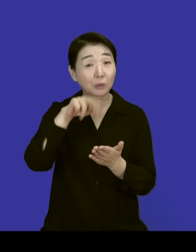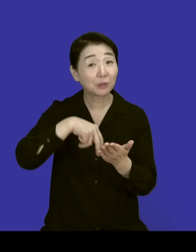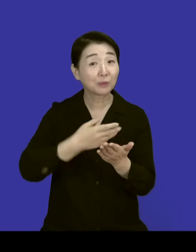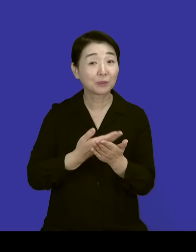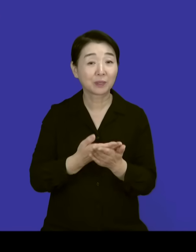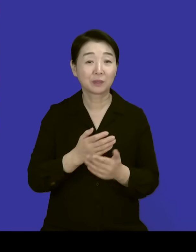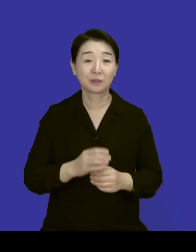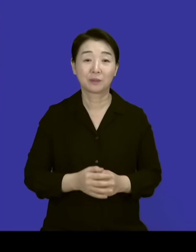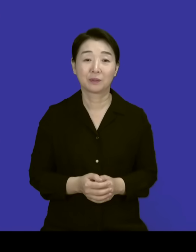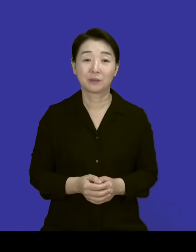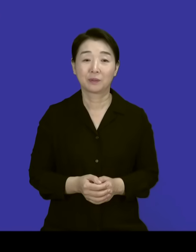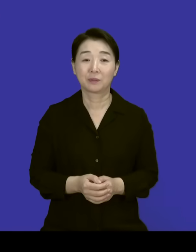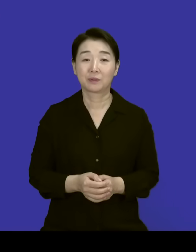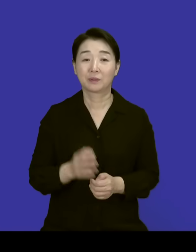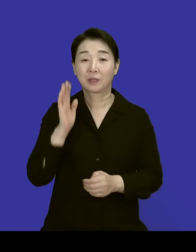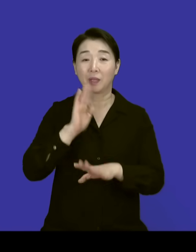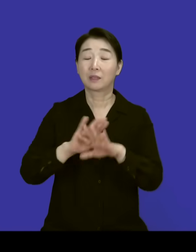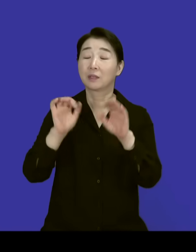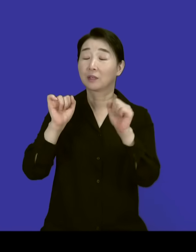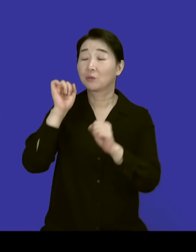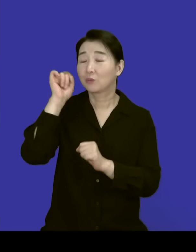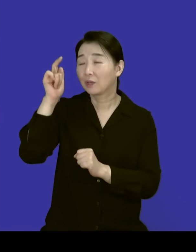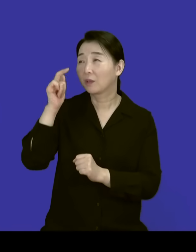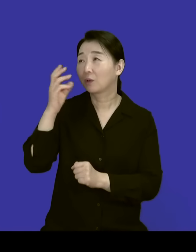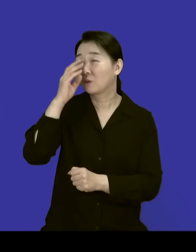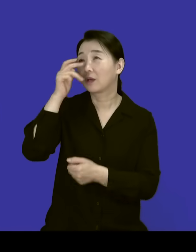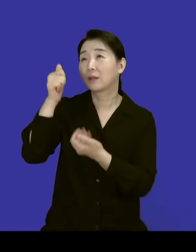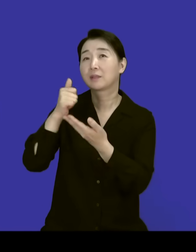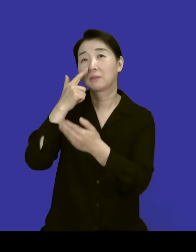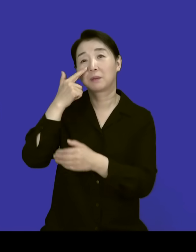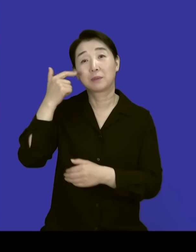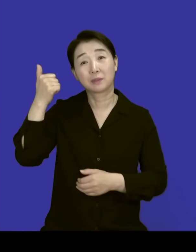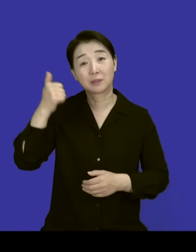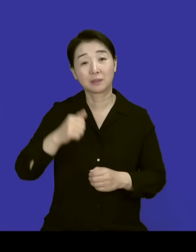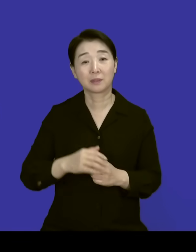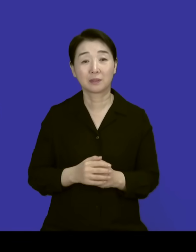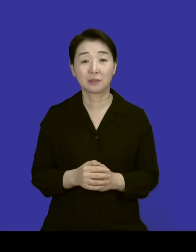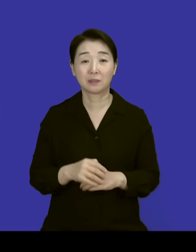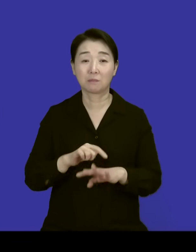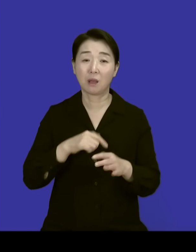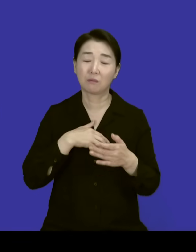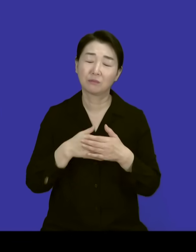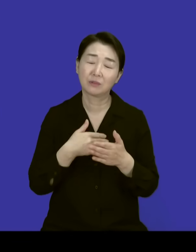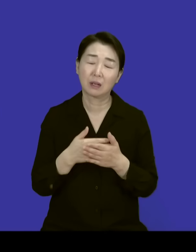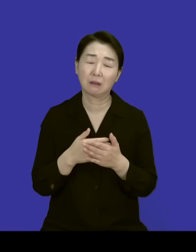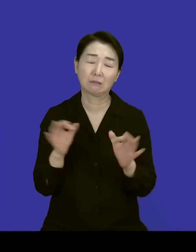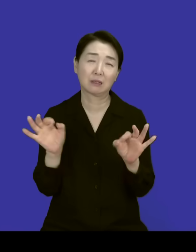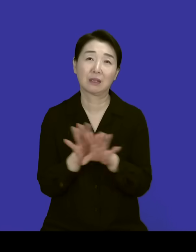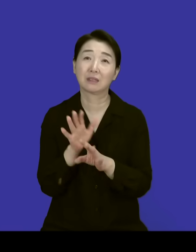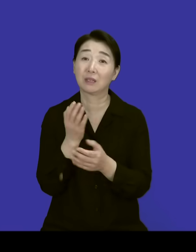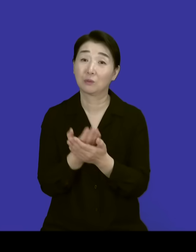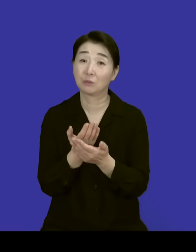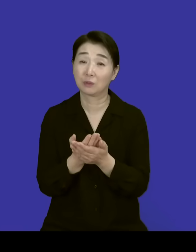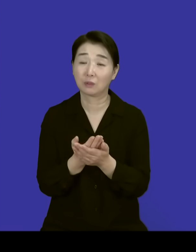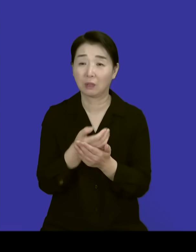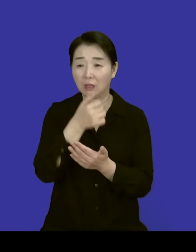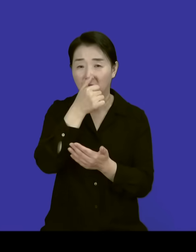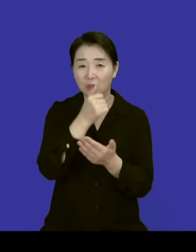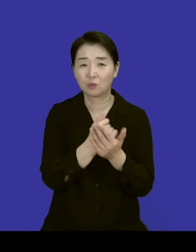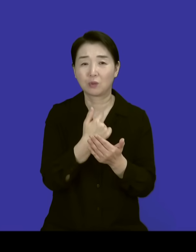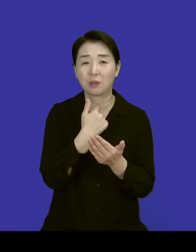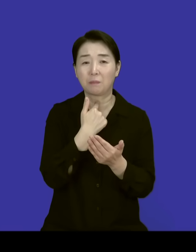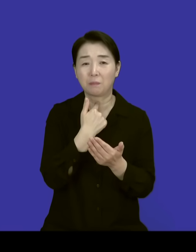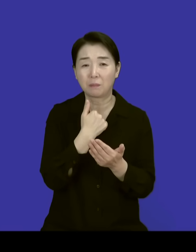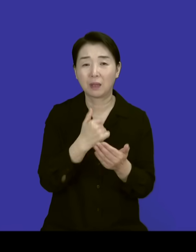예. 네, 뭐 하늘에 계시는 위대하고 거룩하신 하나님 아버지, 이 불안한 마음을 떨쳐 주시옵소서. 죄를 짓고 사랑하는